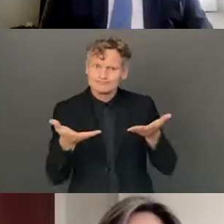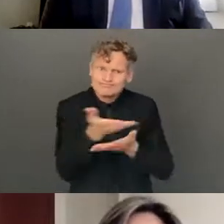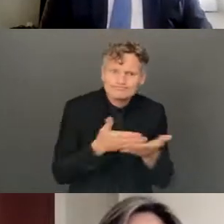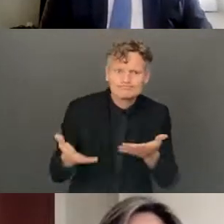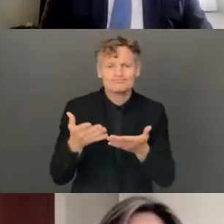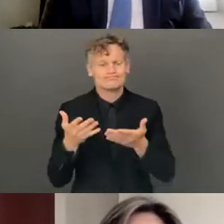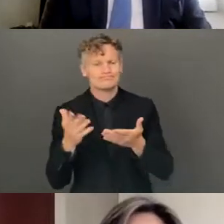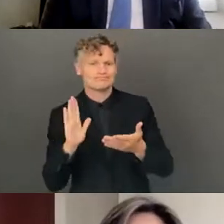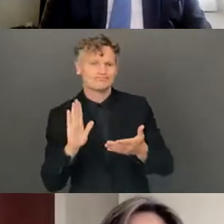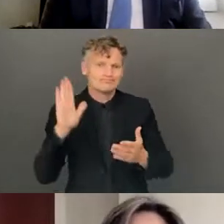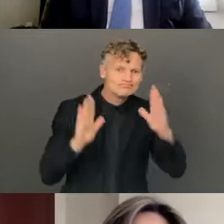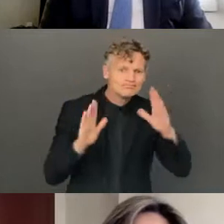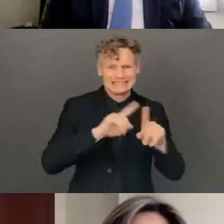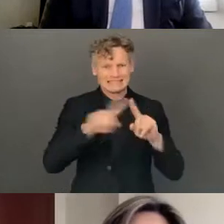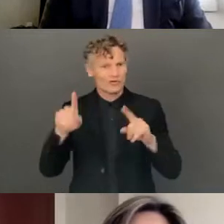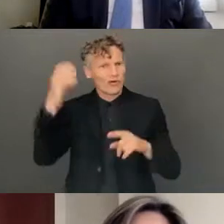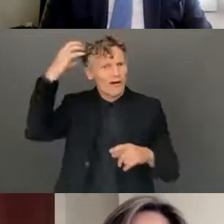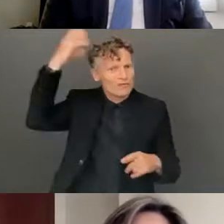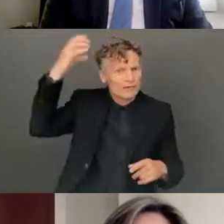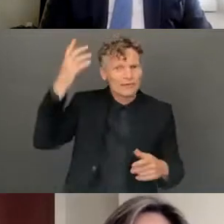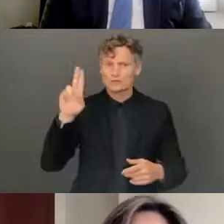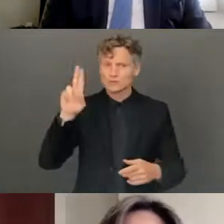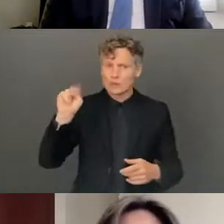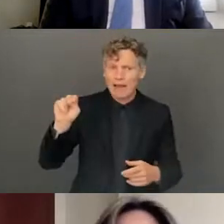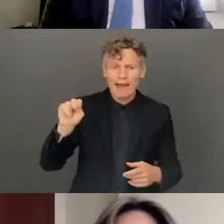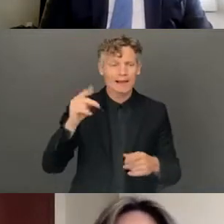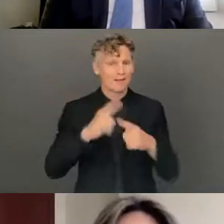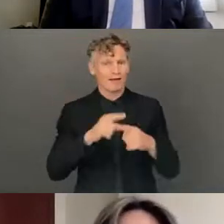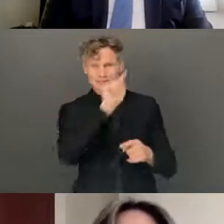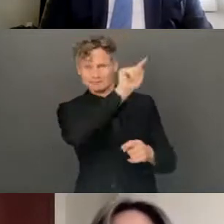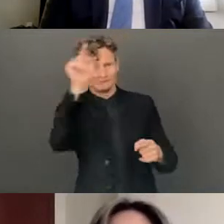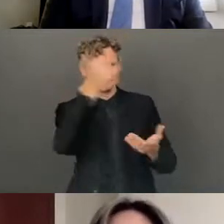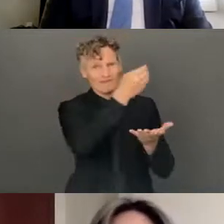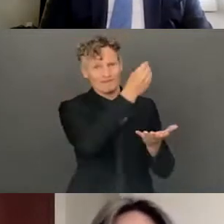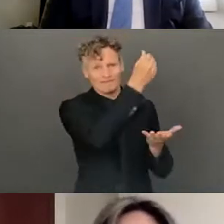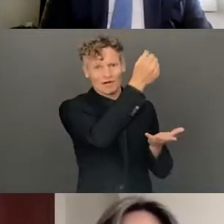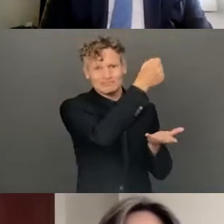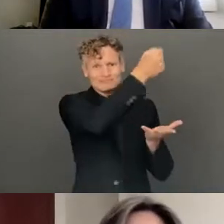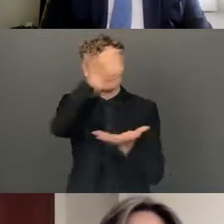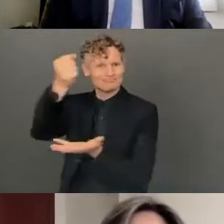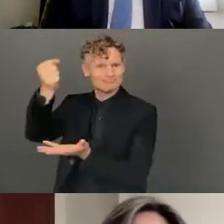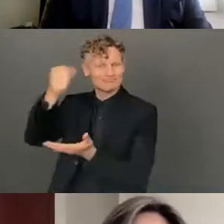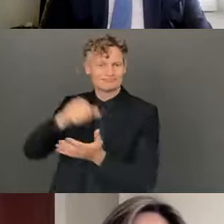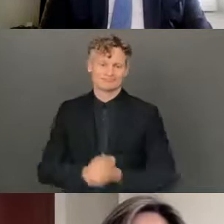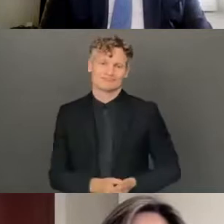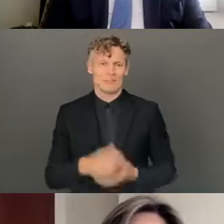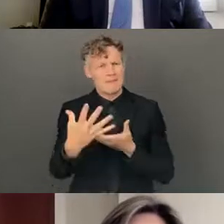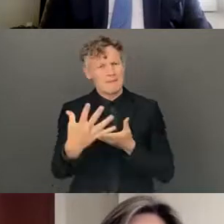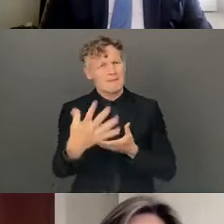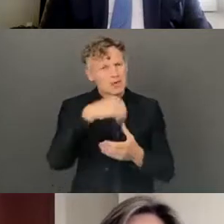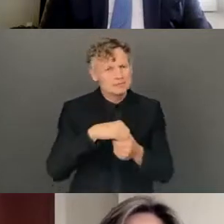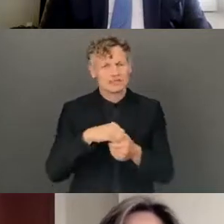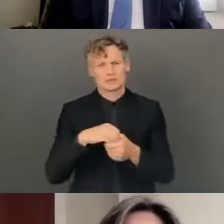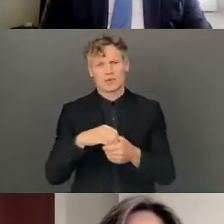de l'ONU et les agences de financement. Une participation des OPD dans la prise de décision est